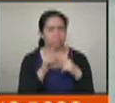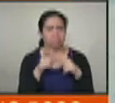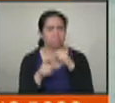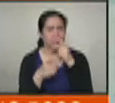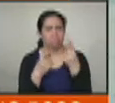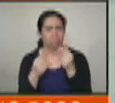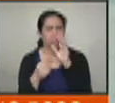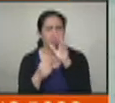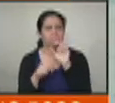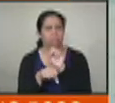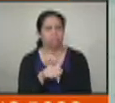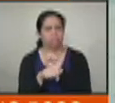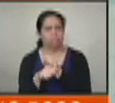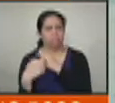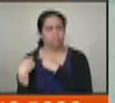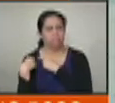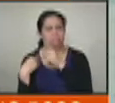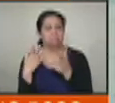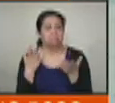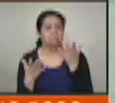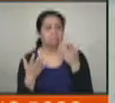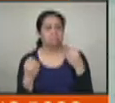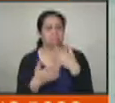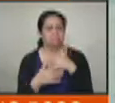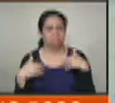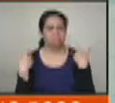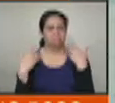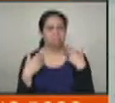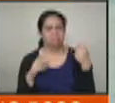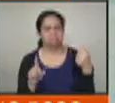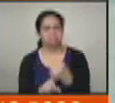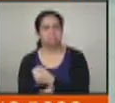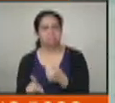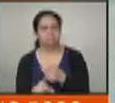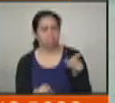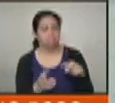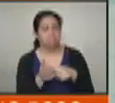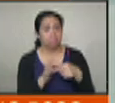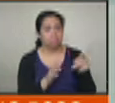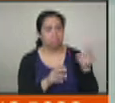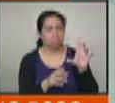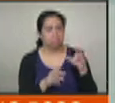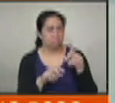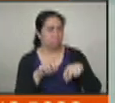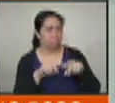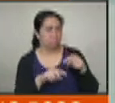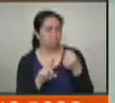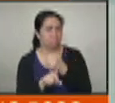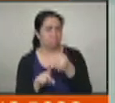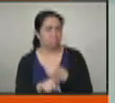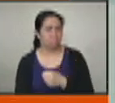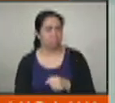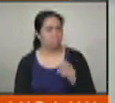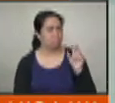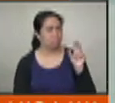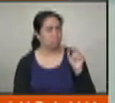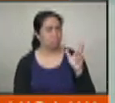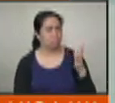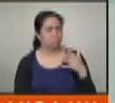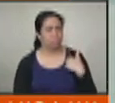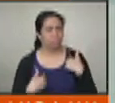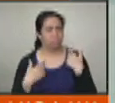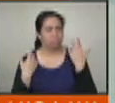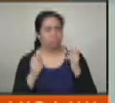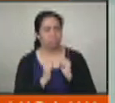mo lang talaga ginawa kung ano nang rapat. Siguro, eh mga bata mo ang nambugbog dito sa Binatilio. Hindi po, regarding po, wala po